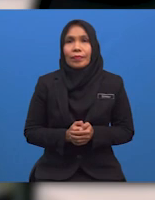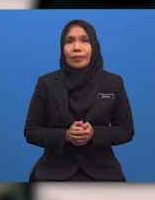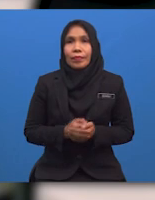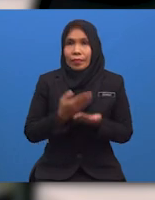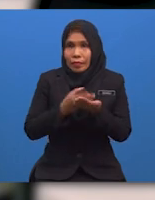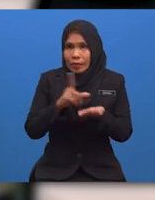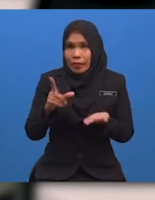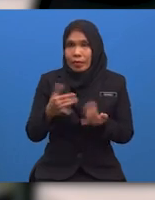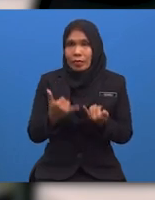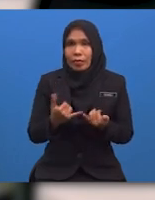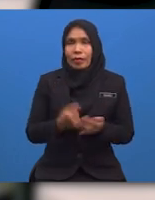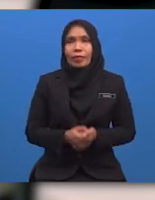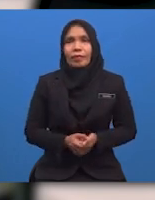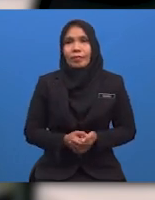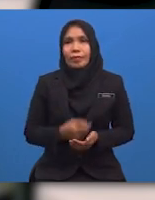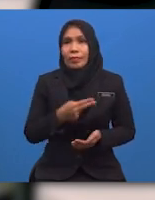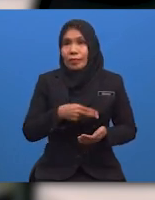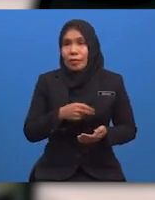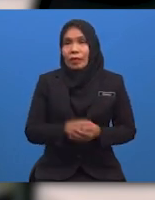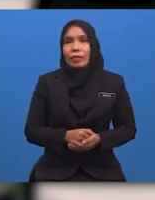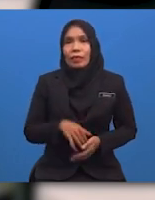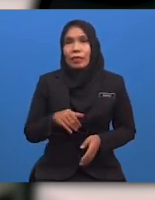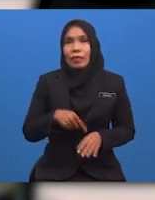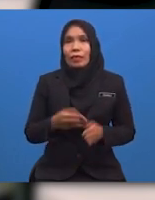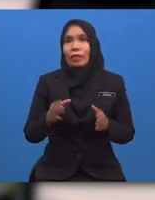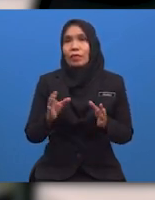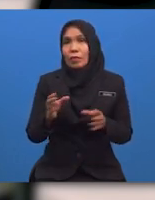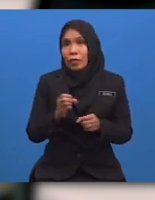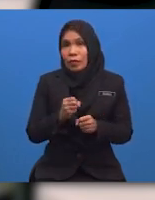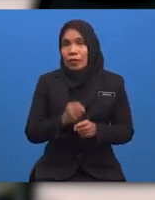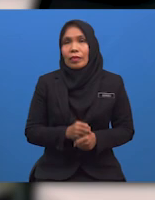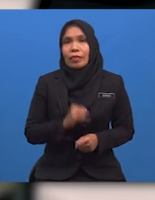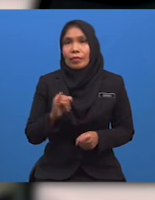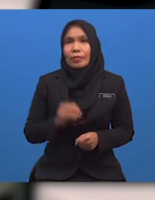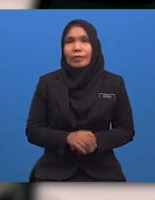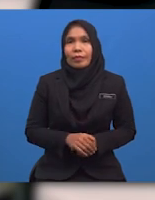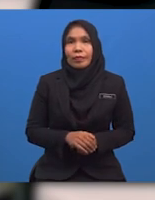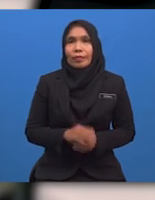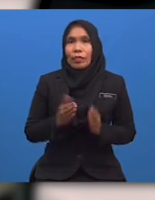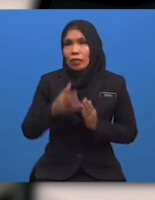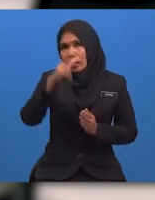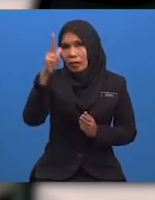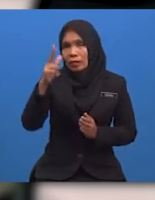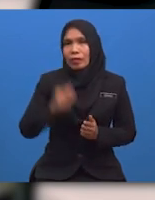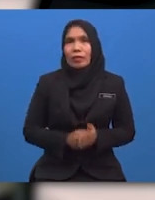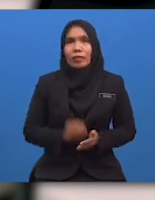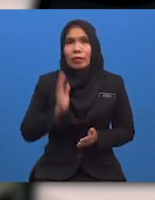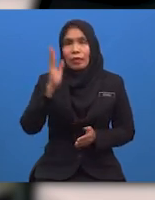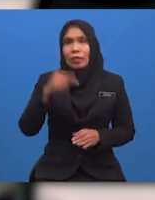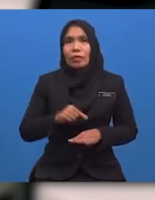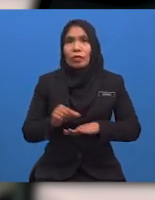Baiklah, sekarang hasil yang telah diperolehi oleh kerajaan akan digunakan untuk